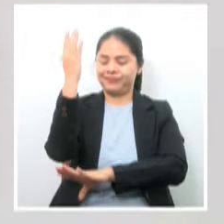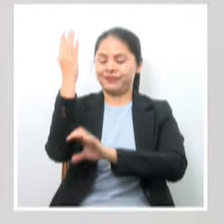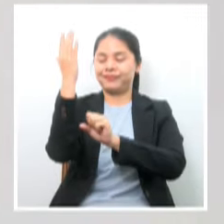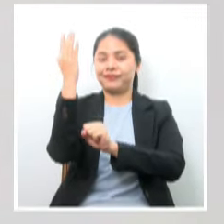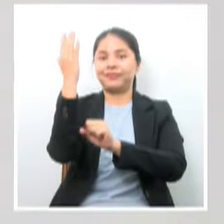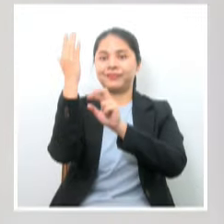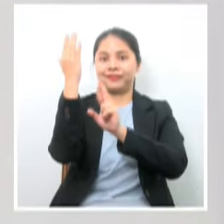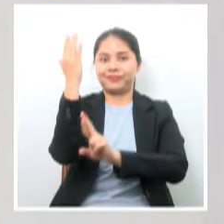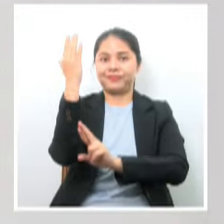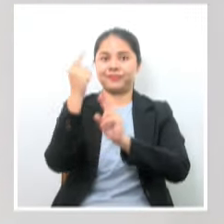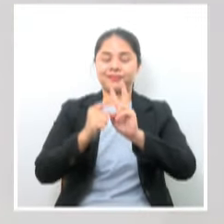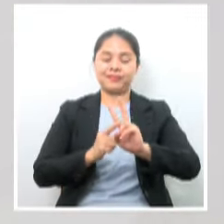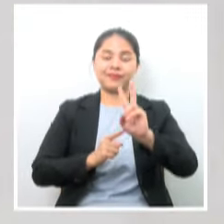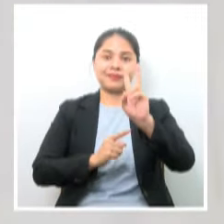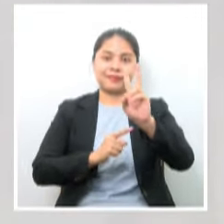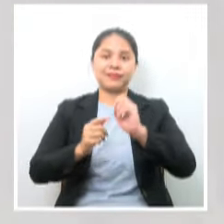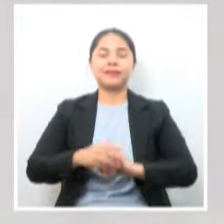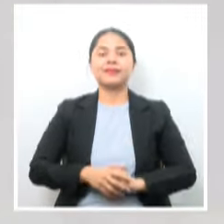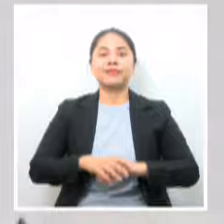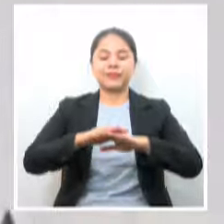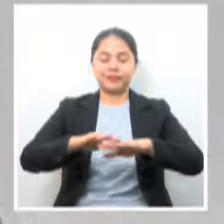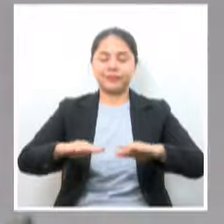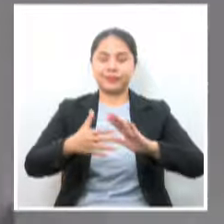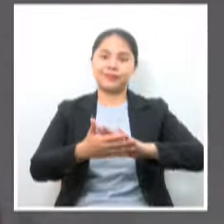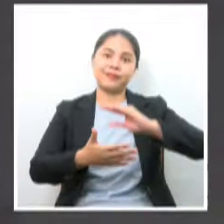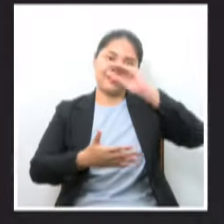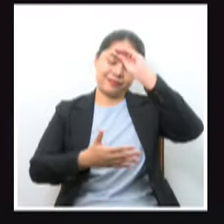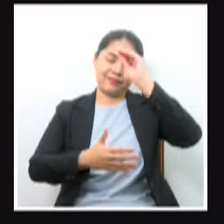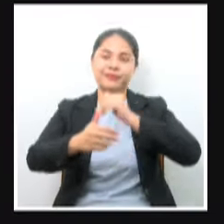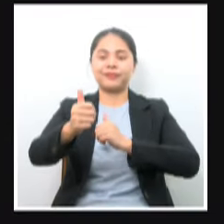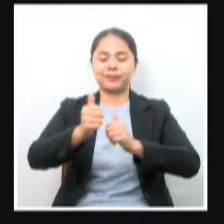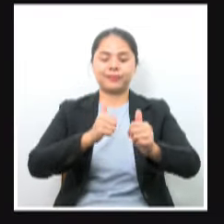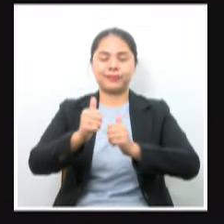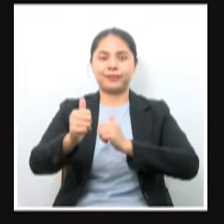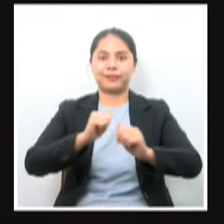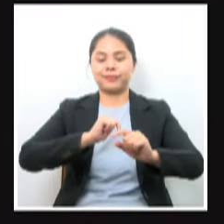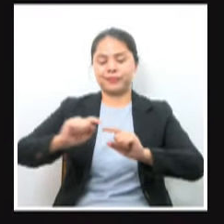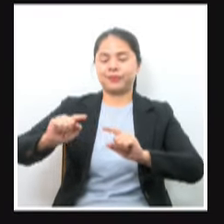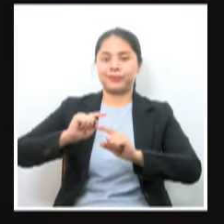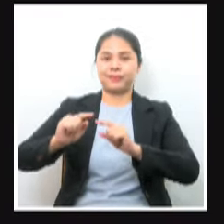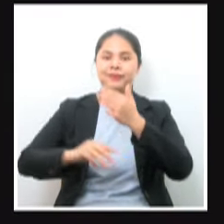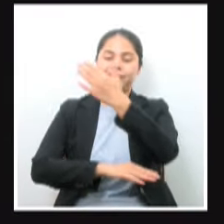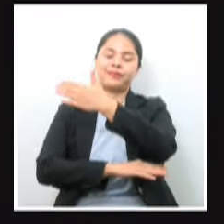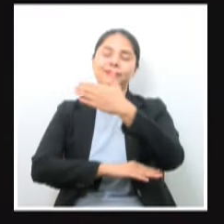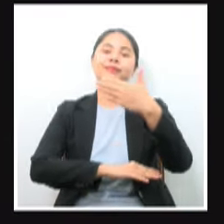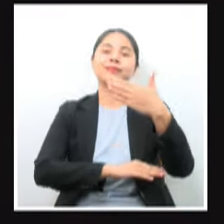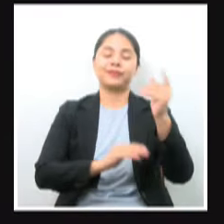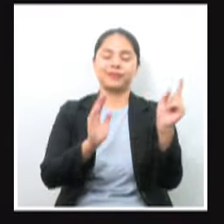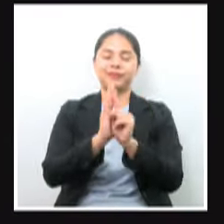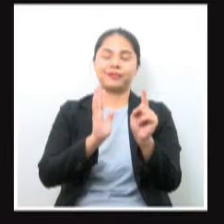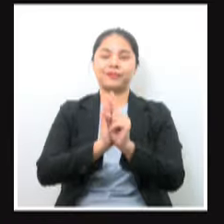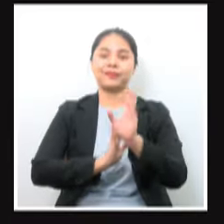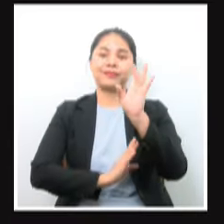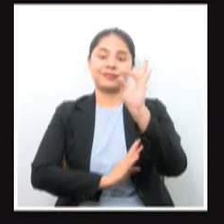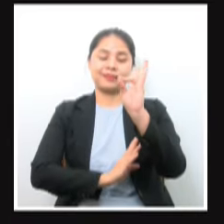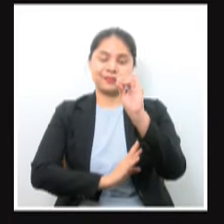ต2ส่งเสริมและพัฒนานักเรียนการแข่งขันงานศิลปหัตถกรรมนักเรียนระดับชาติครั้งที่70